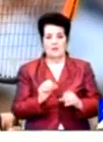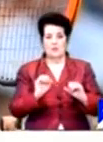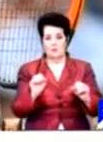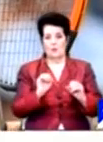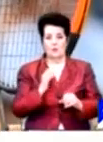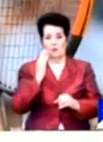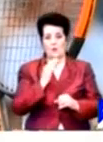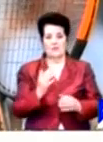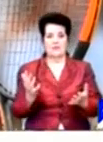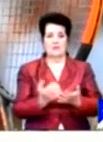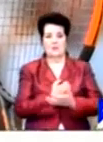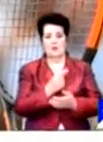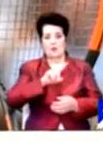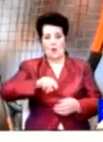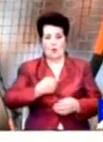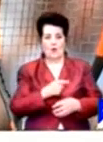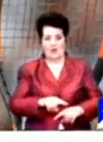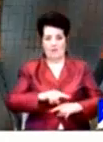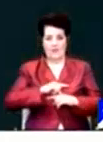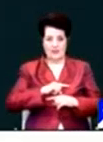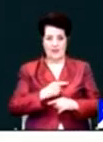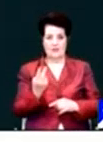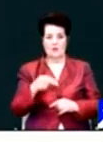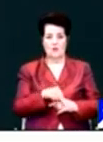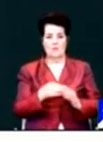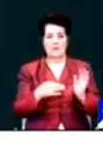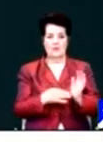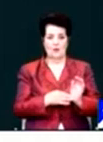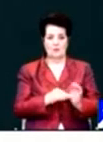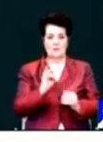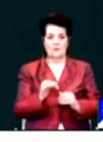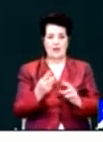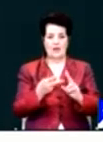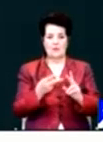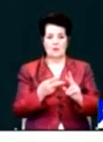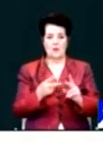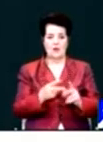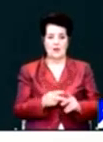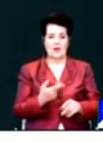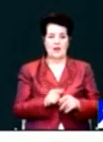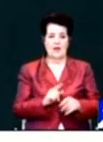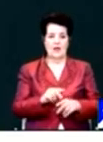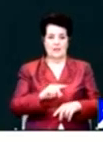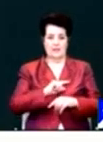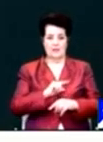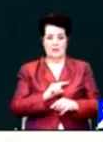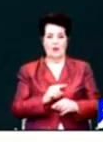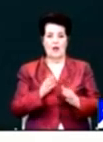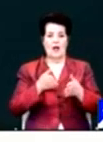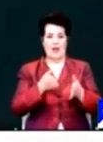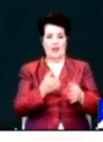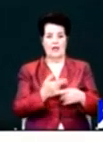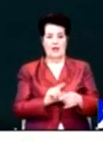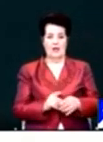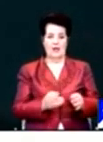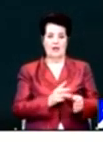Simona câștigă în mai puțin de o oră finala Wimbledon 2019 și al doilea titlu Grand Slam al carierei, exact așa cum își